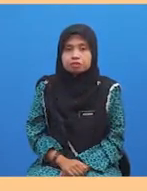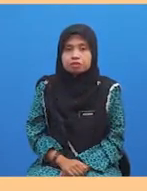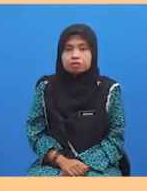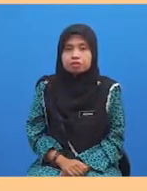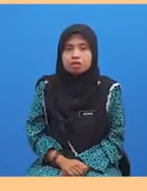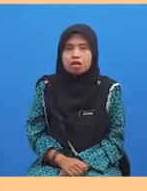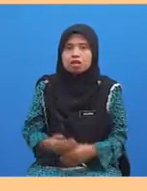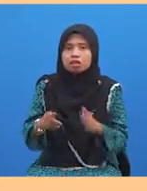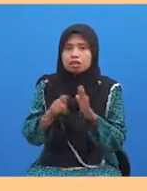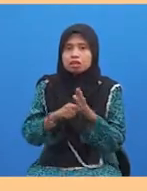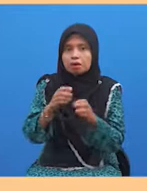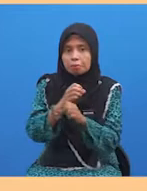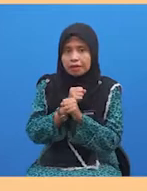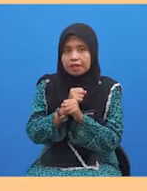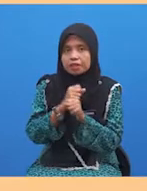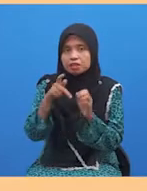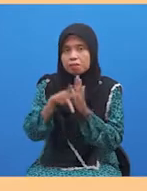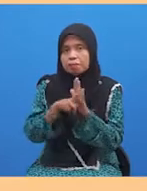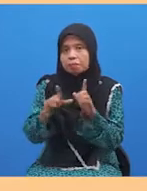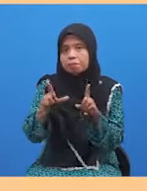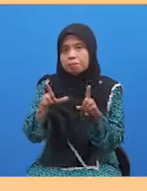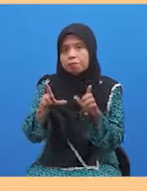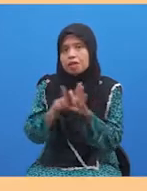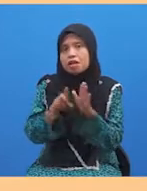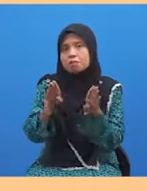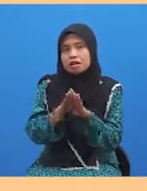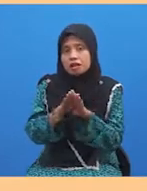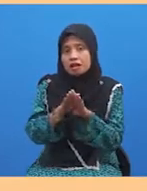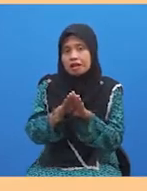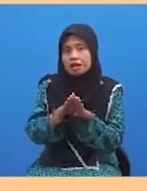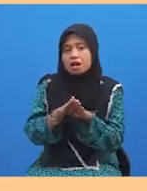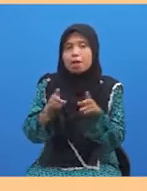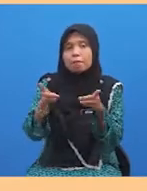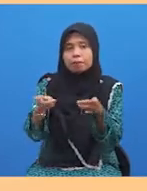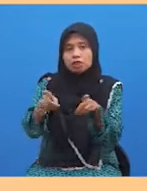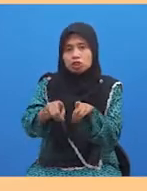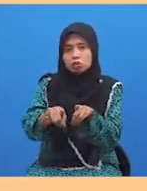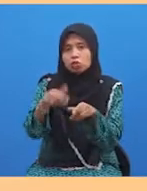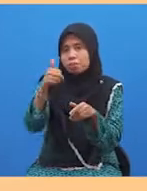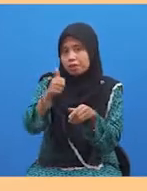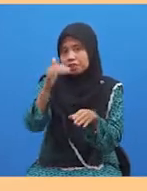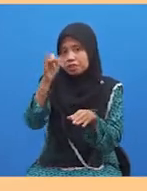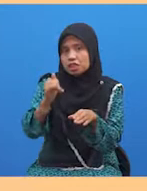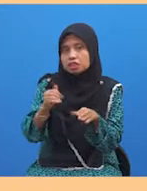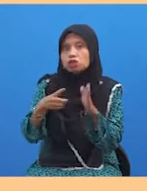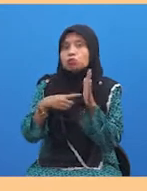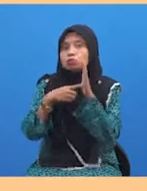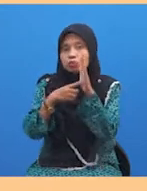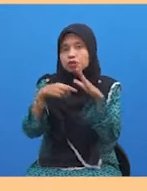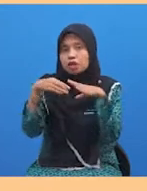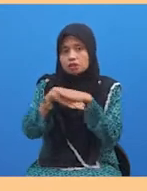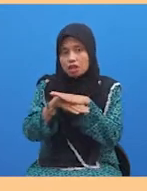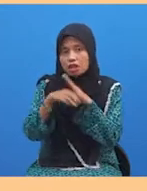berikut. Terdapat pelbagai peristiwa menarik yang